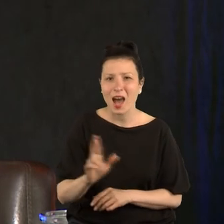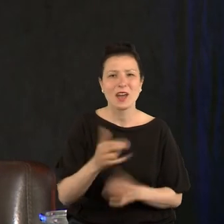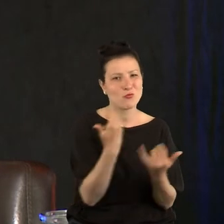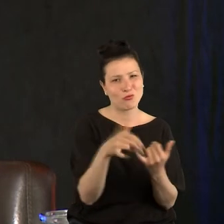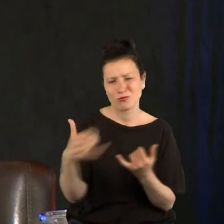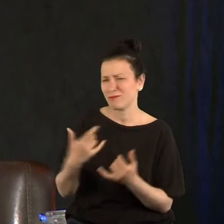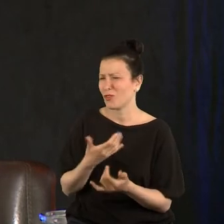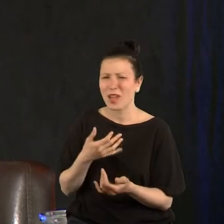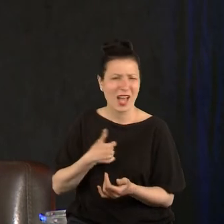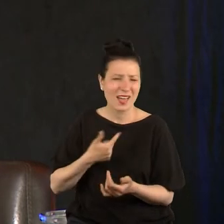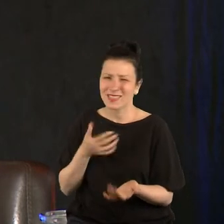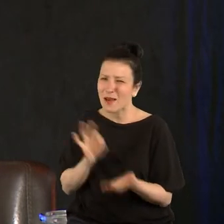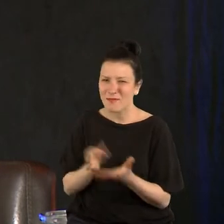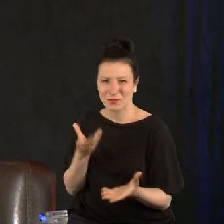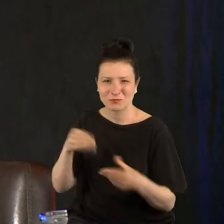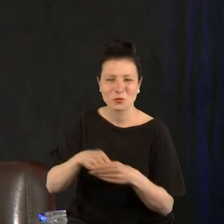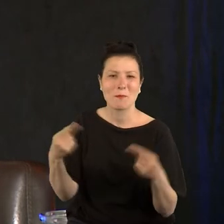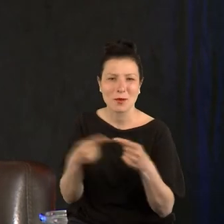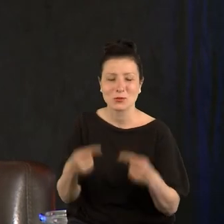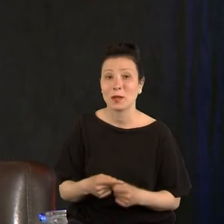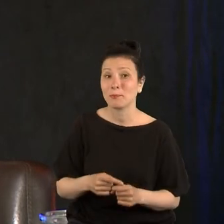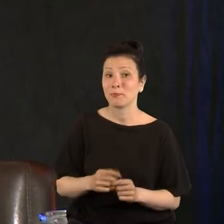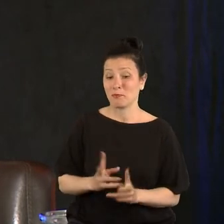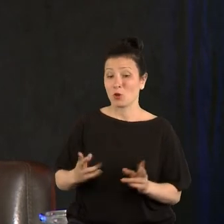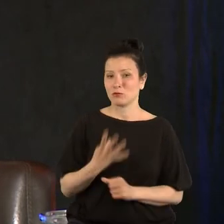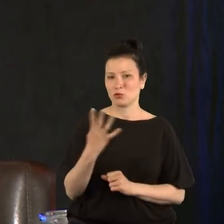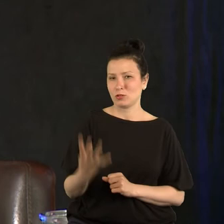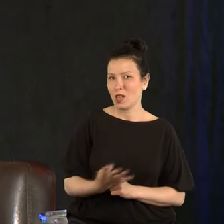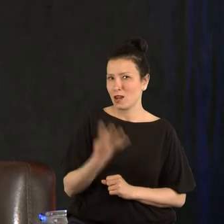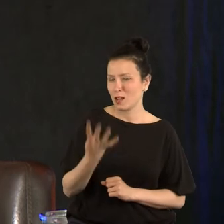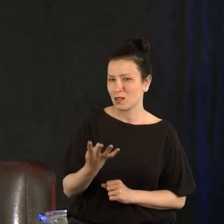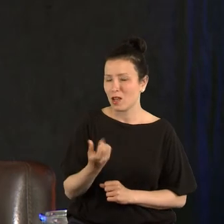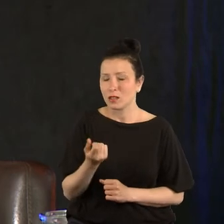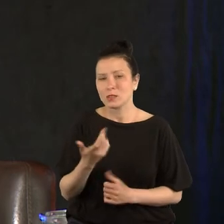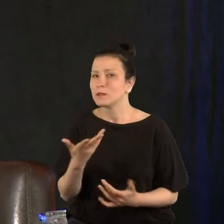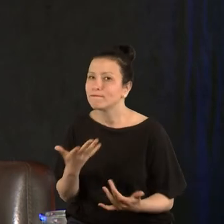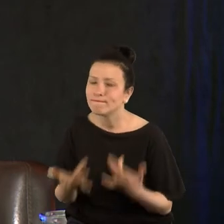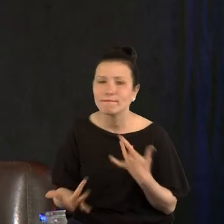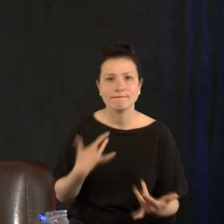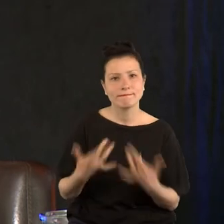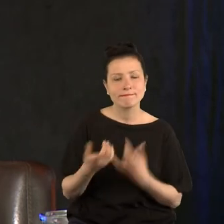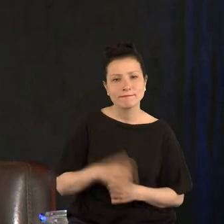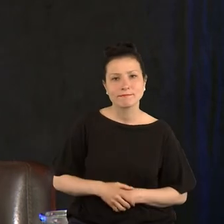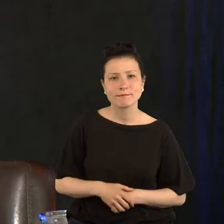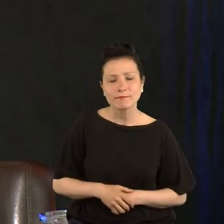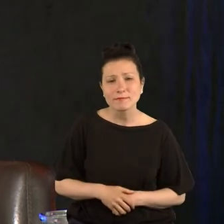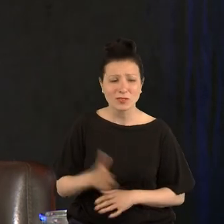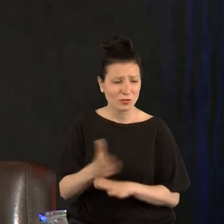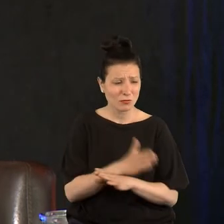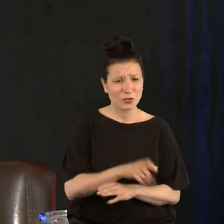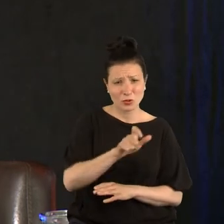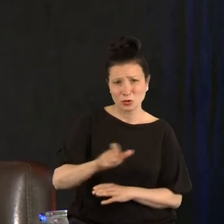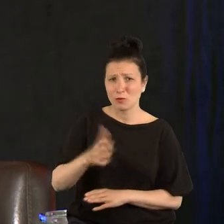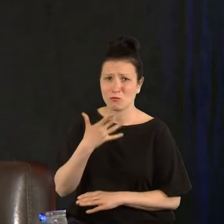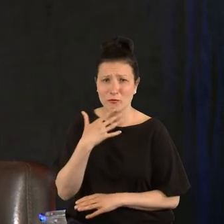pewno się świetnie wpisuje. Trwało to 4 lata i to 4 lata takiej trochę drogi przez mękę, tego o czym tutaj wcześniej moi przedmówcy